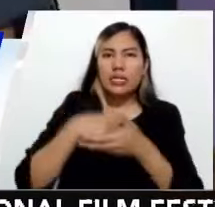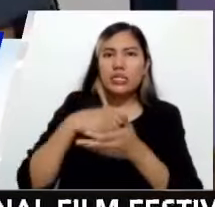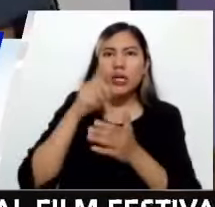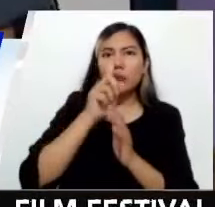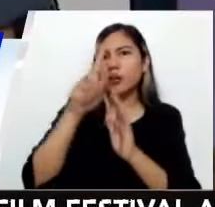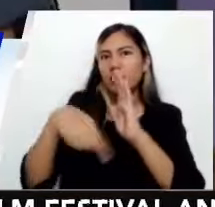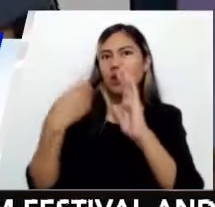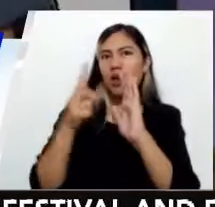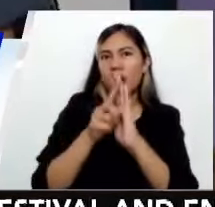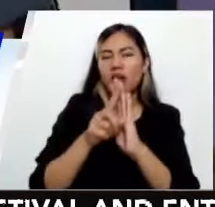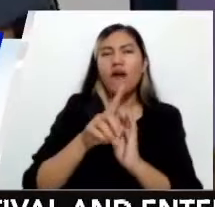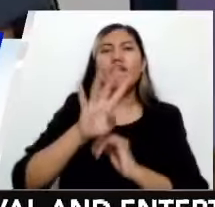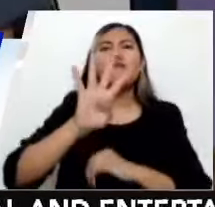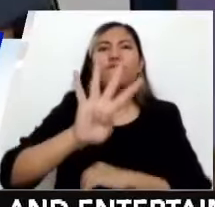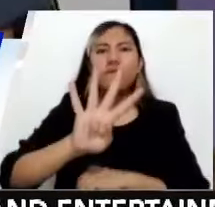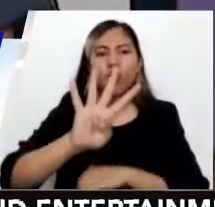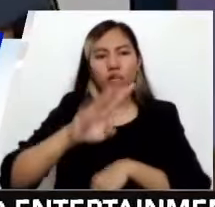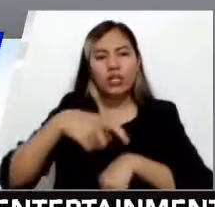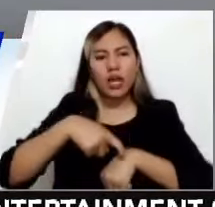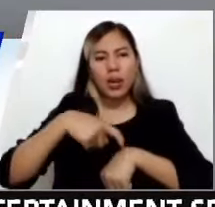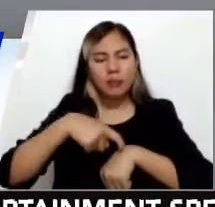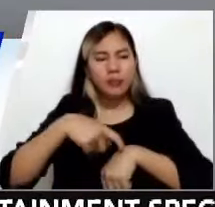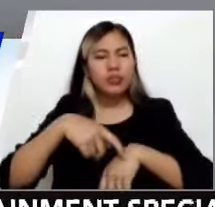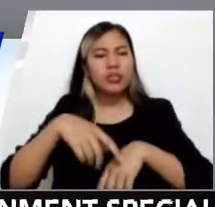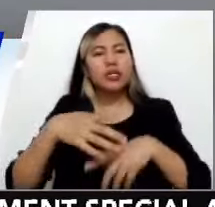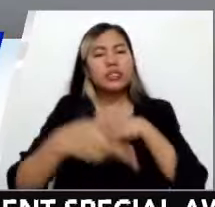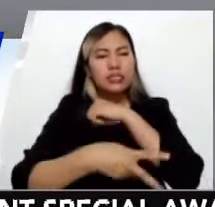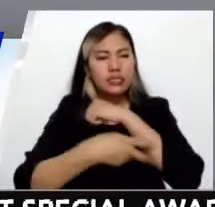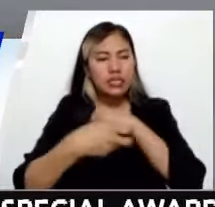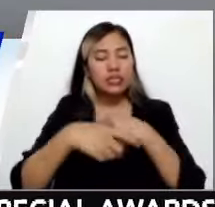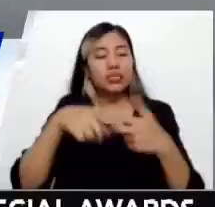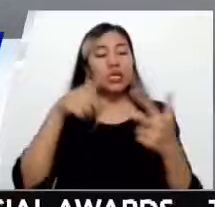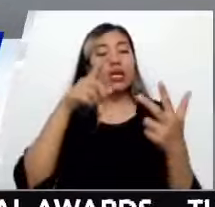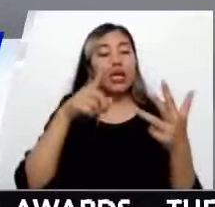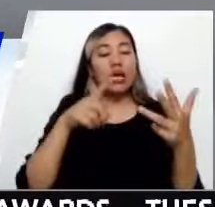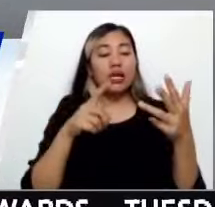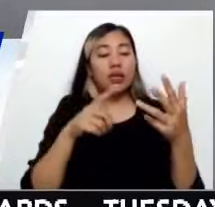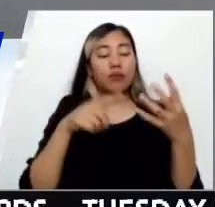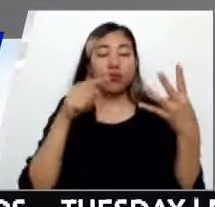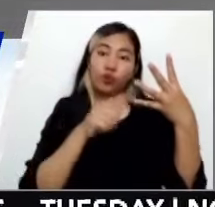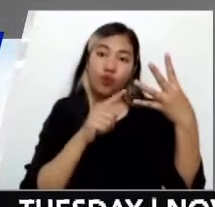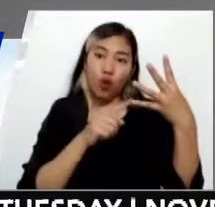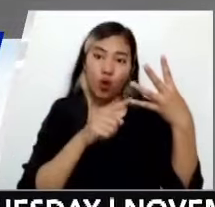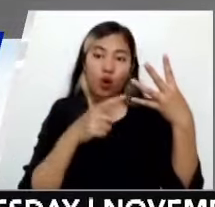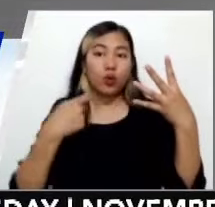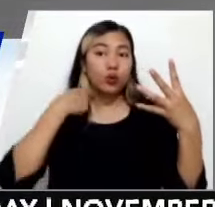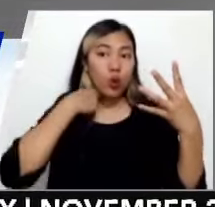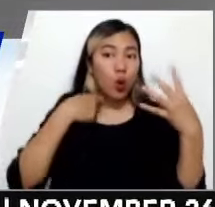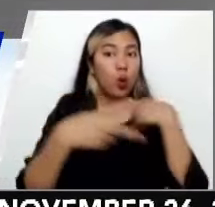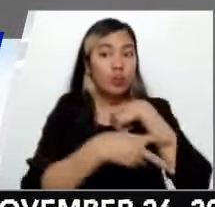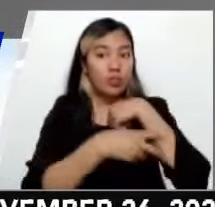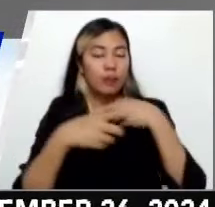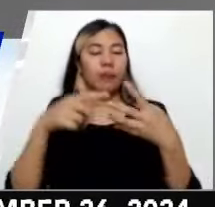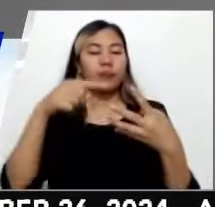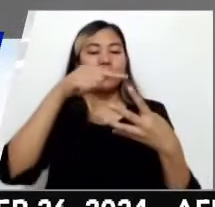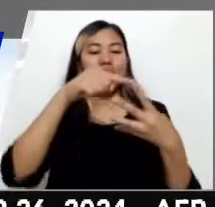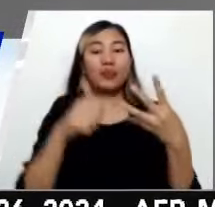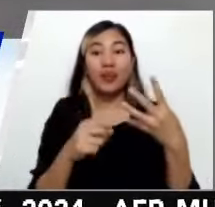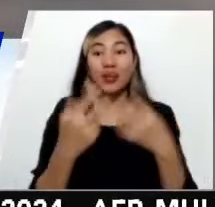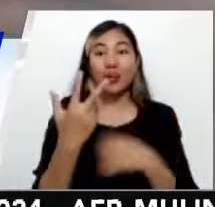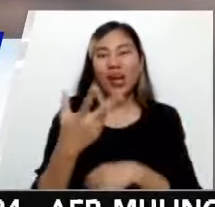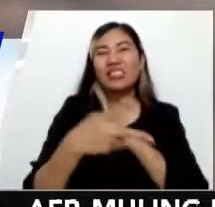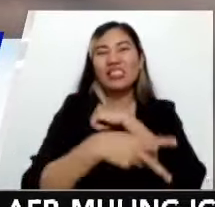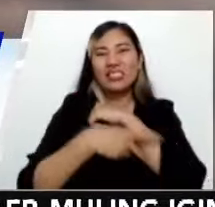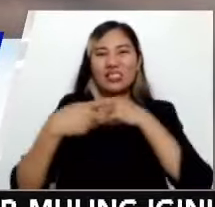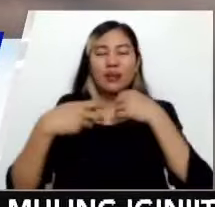aagawan ng motor ay tatlo at isa ay hinold up. Nagtamo ng mga sugat at galos sa iba't ibang parte ng katawan ng tatlong lalaking biktima